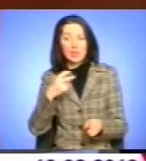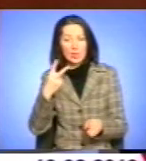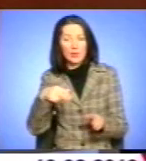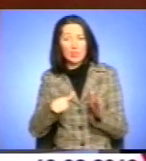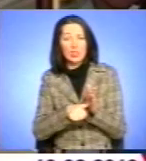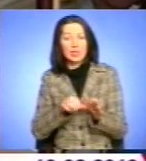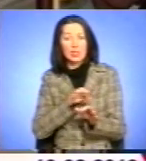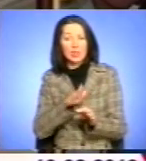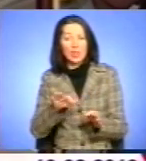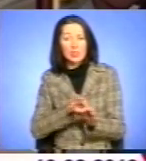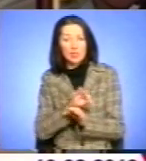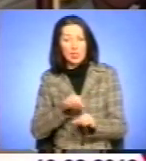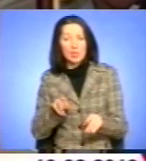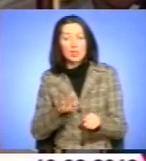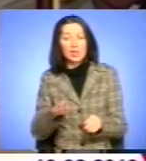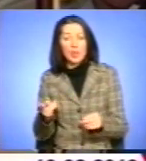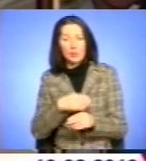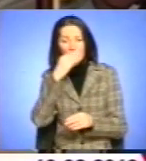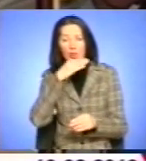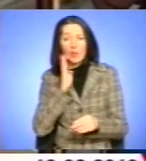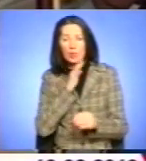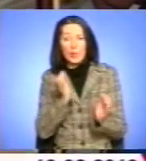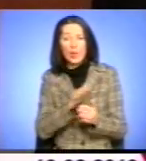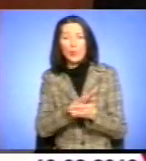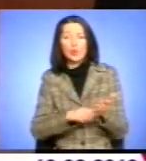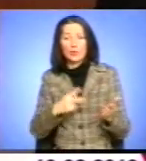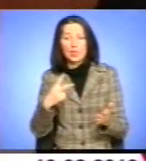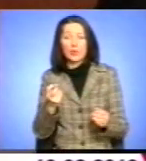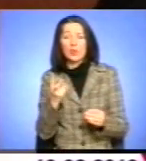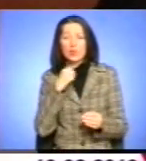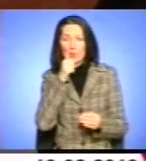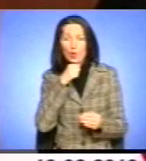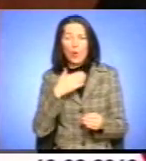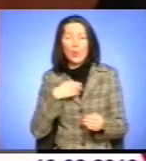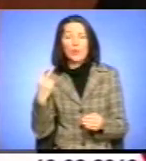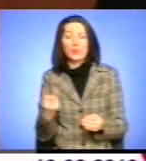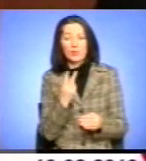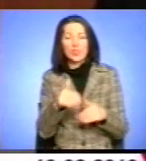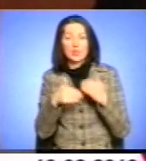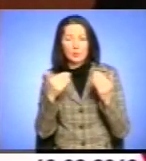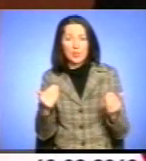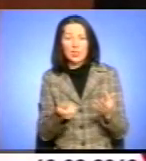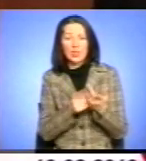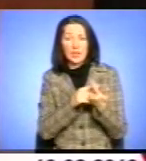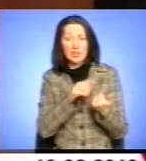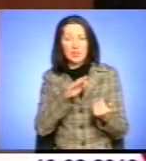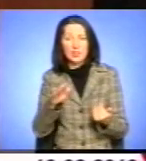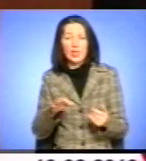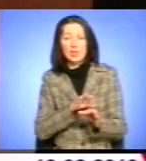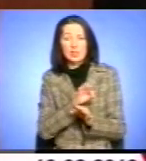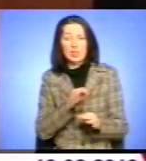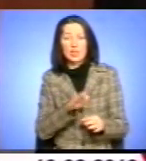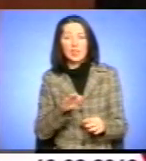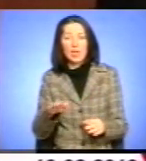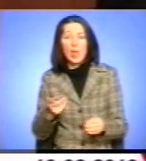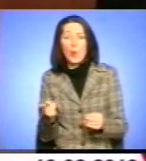батьківського піклування. Наприклад, впродовж 2012 року ми вдвічі збільшили кількість дітей-сиріт та дітей,